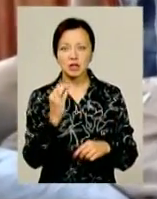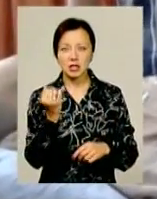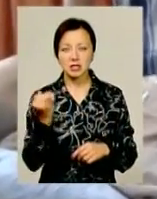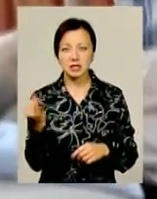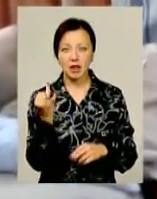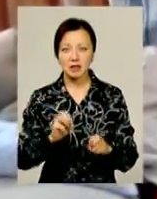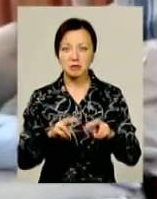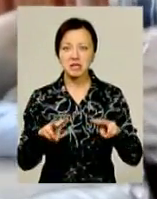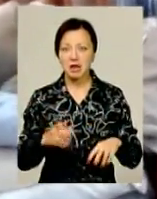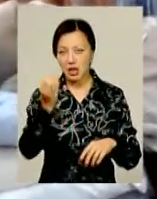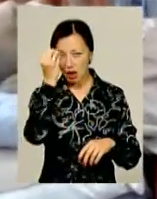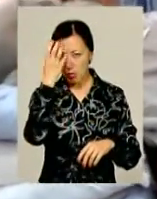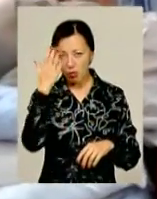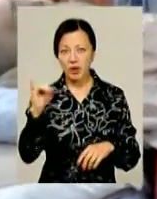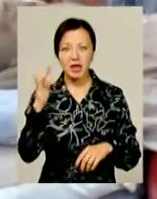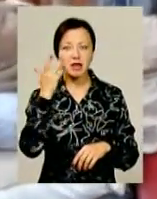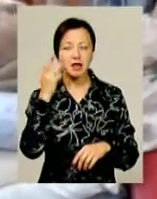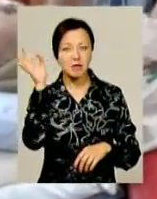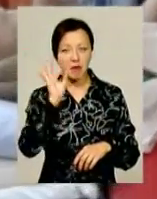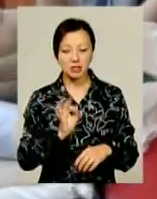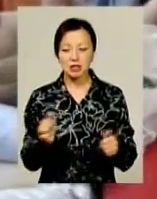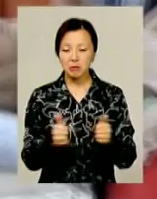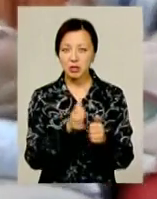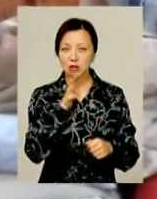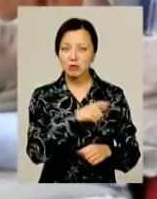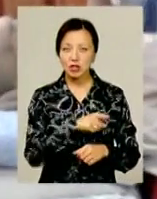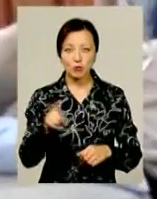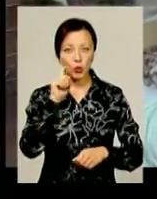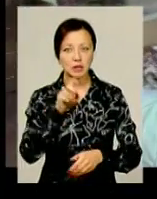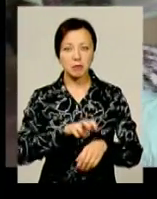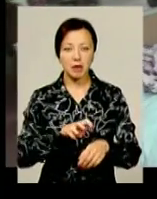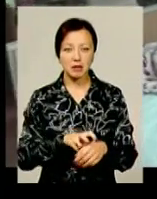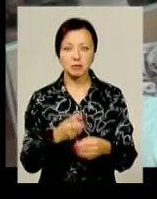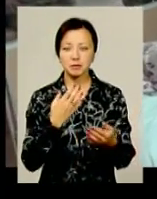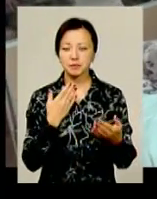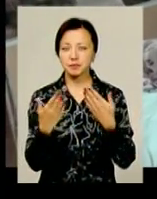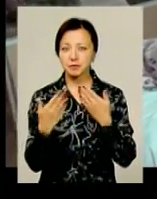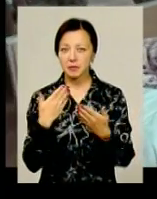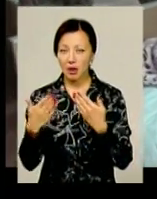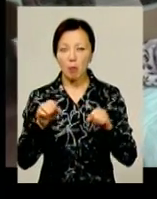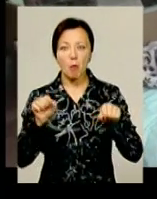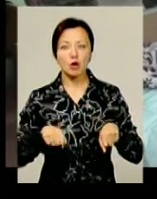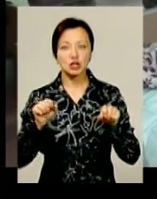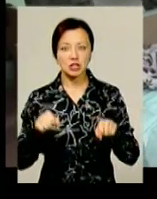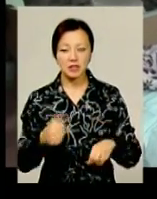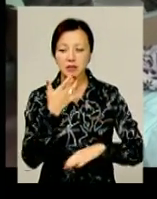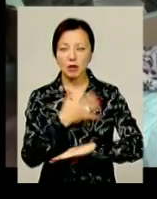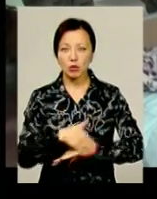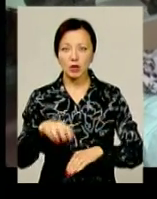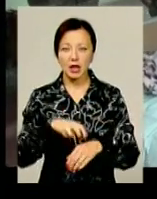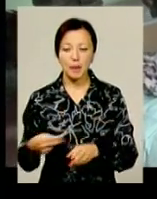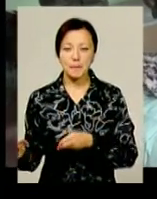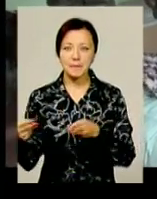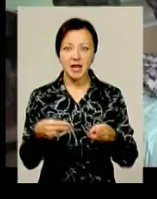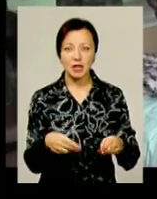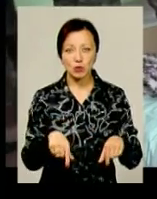зацікавилися спеціалісти Японії та Німеччини. Найближчим часом українські медики мають провести з ними переговори. Є ймовірність, що закордонні лікарі